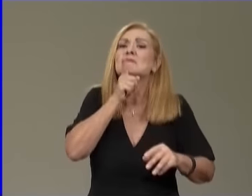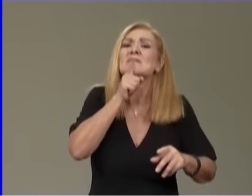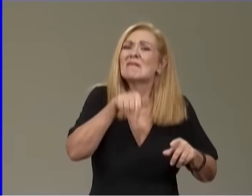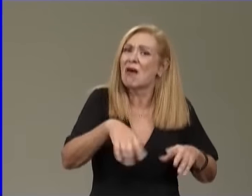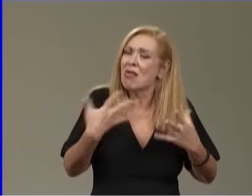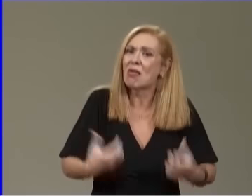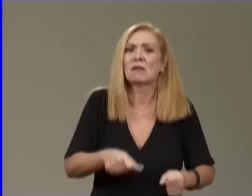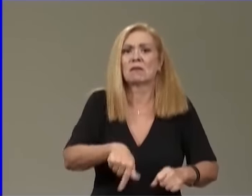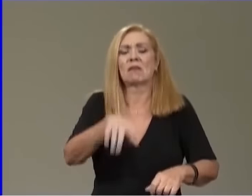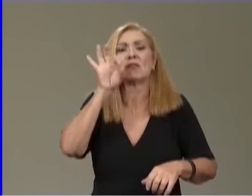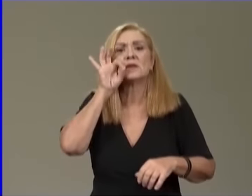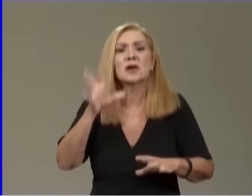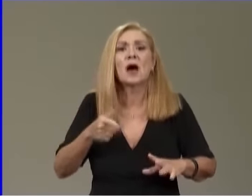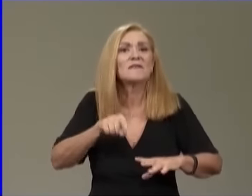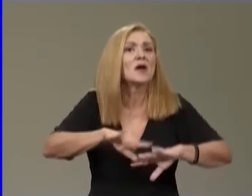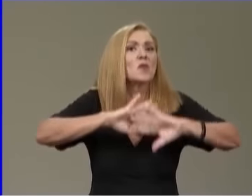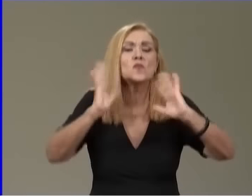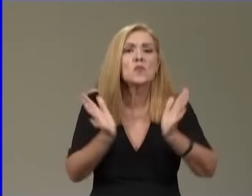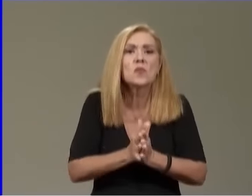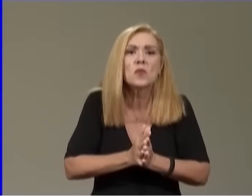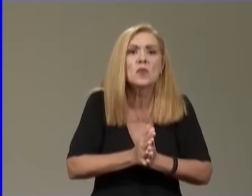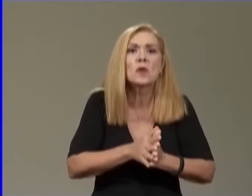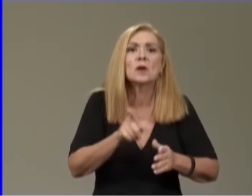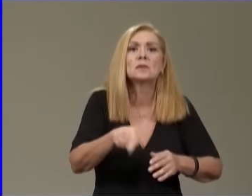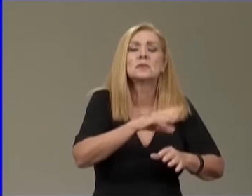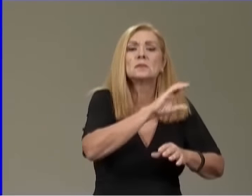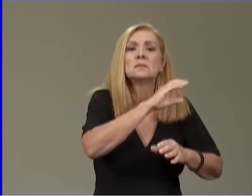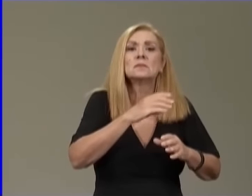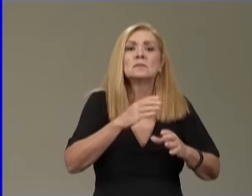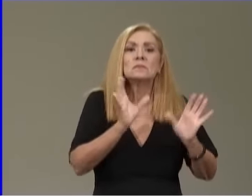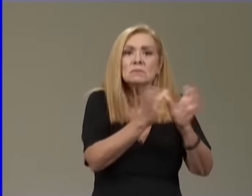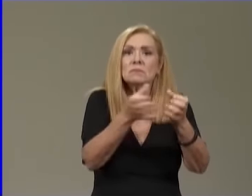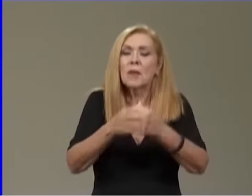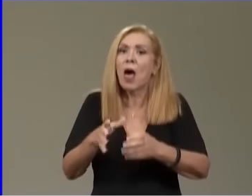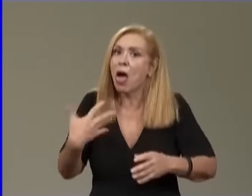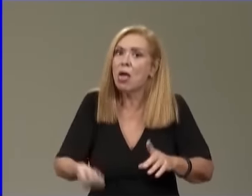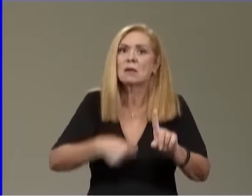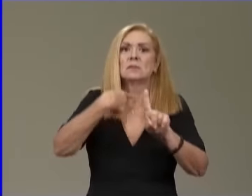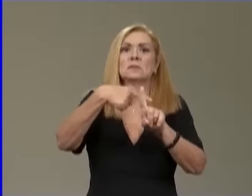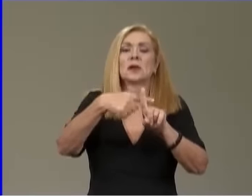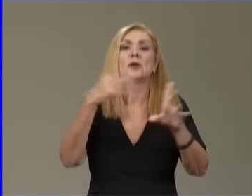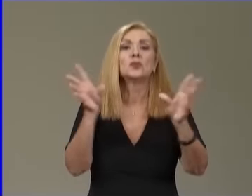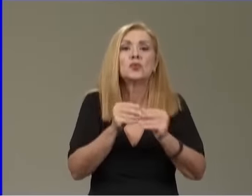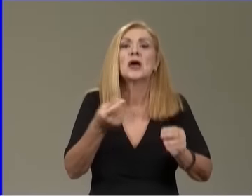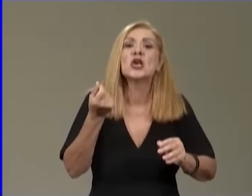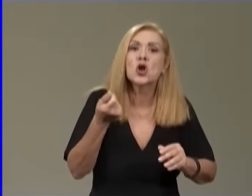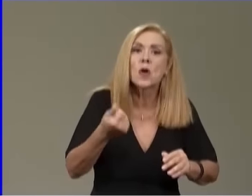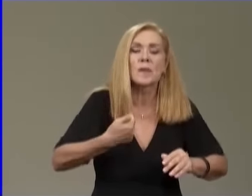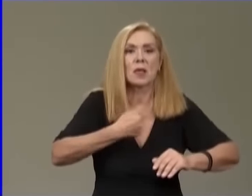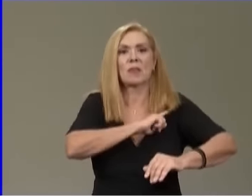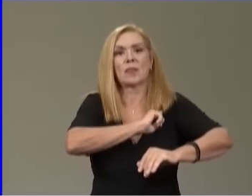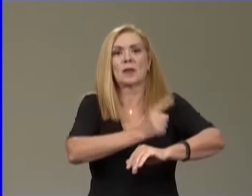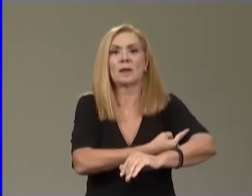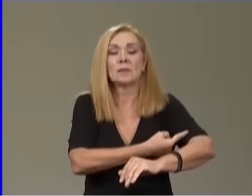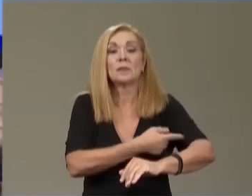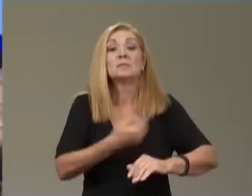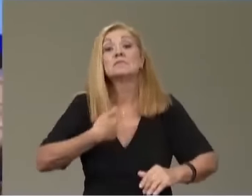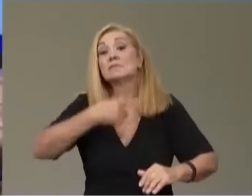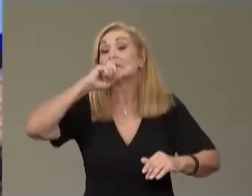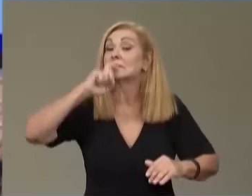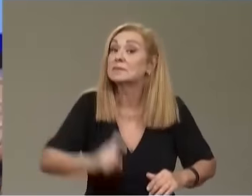Θεσσαλονίκη. Όλοι αυτοί είναι κλάδοι με συγκριτικά πλεονεκτήματα για την οικονομία και το δυναμικό μας. Οφείλουμε